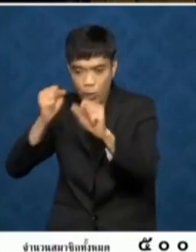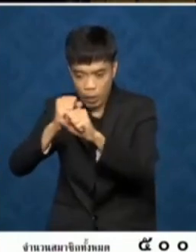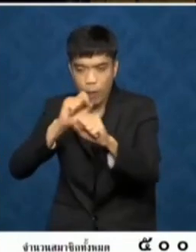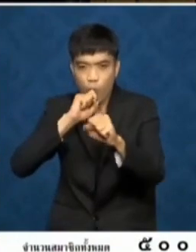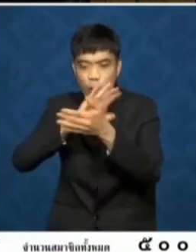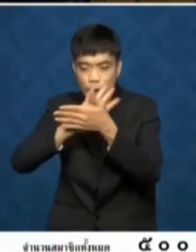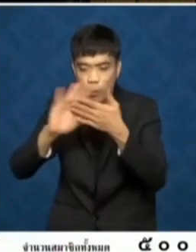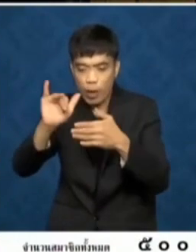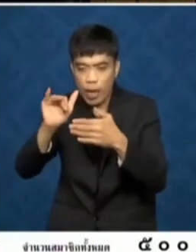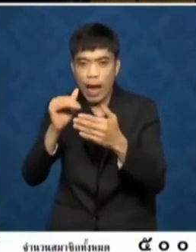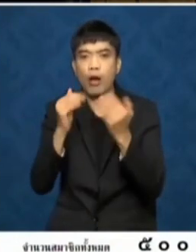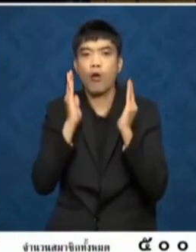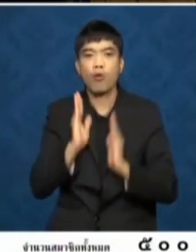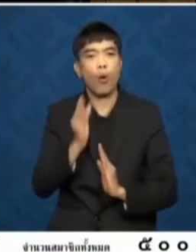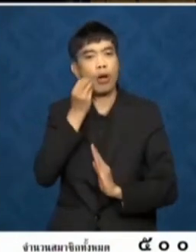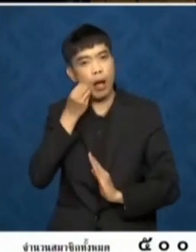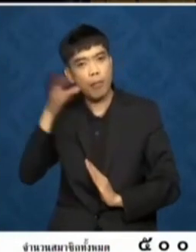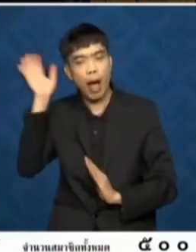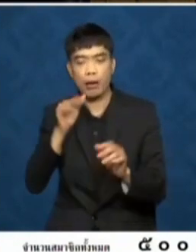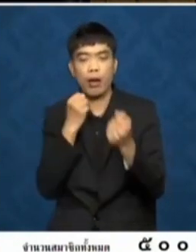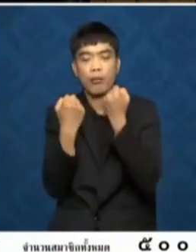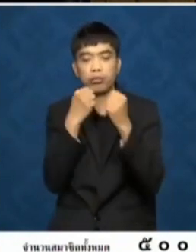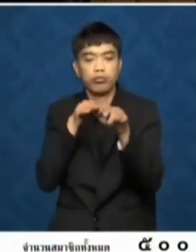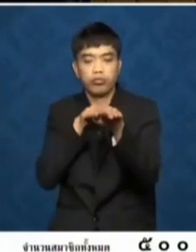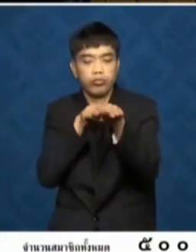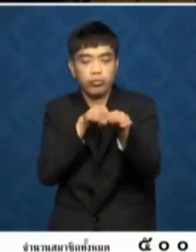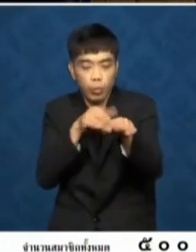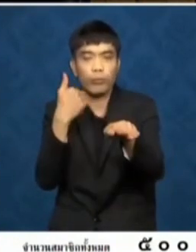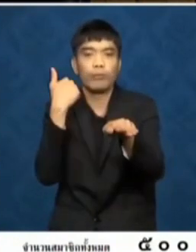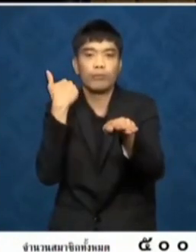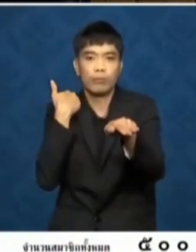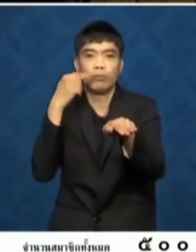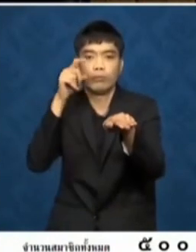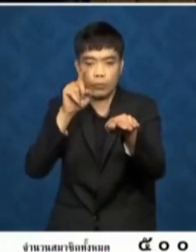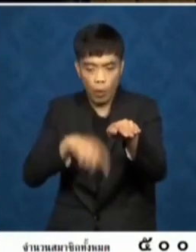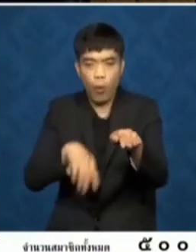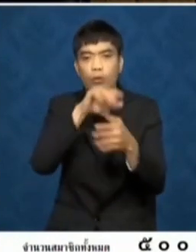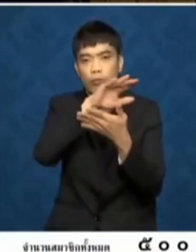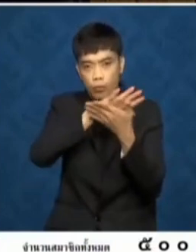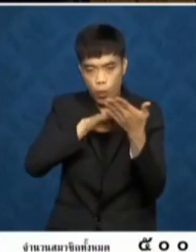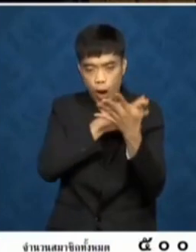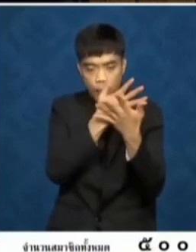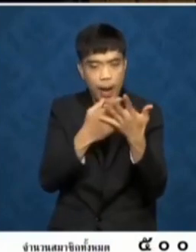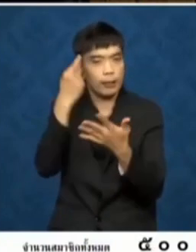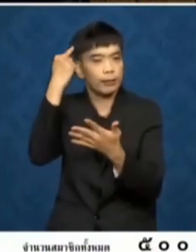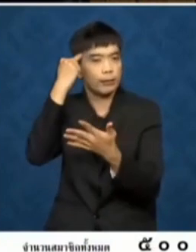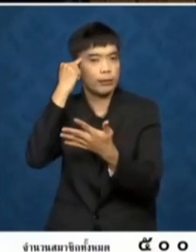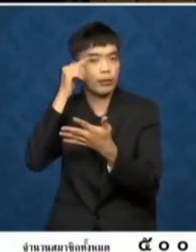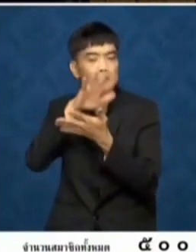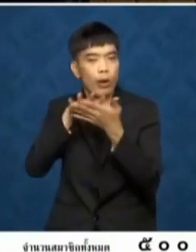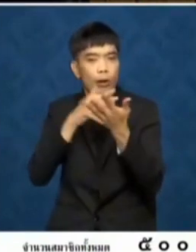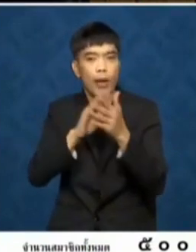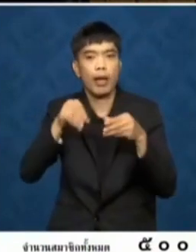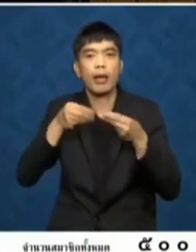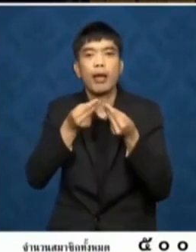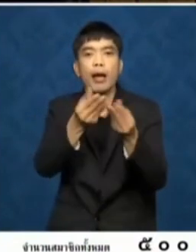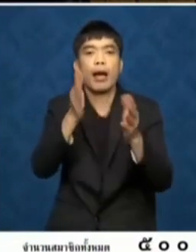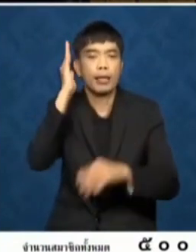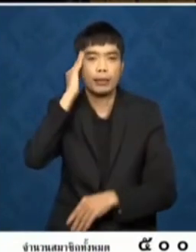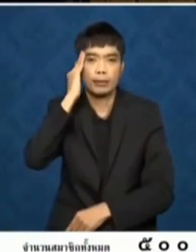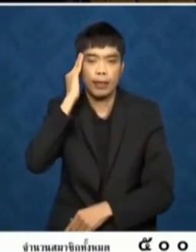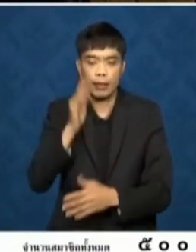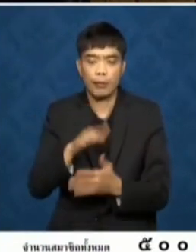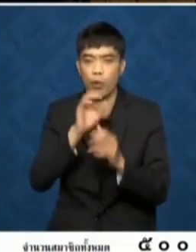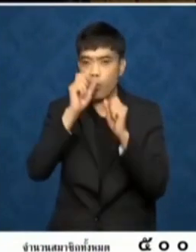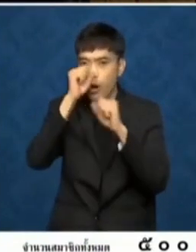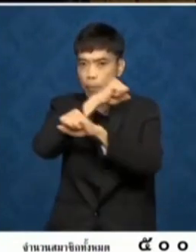ฝากอยากจะฝากบอกผู้รับเหมาหรือหน่วยงานที่เกี่ยวข้องให้วางแผนในการใช้รถใช้ถนนของประชาชนให้ดีนะ